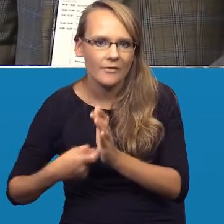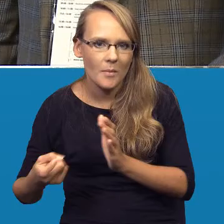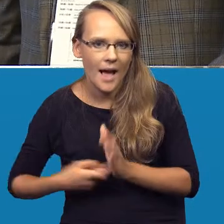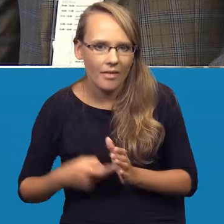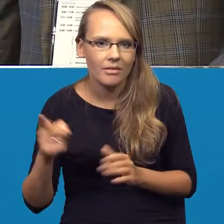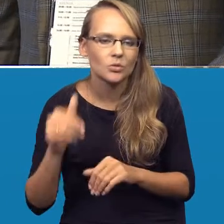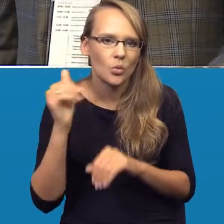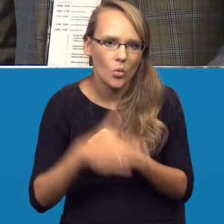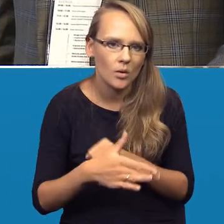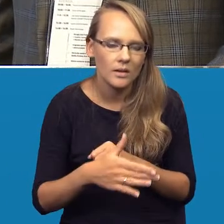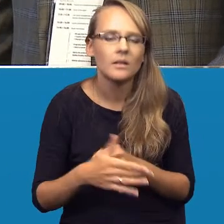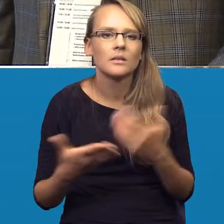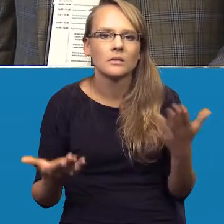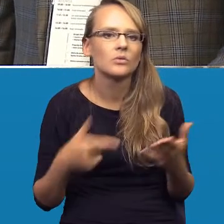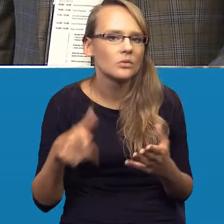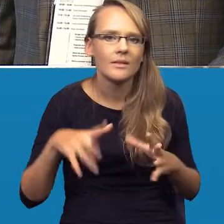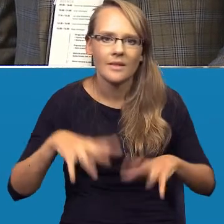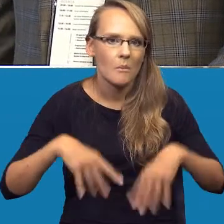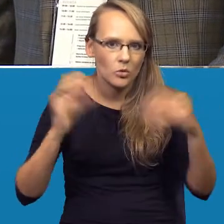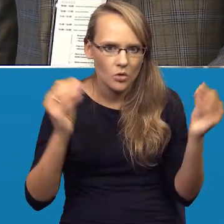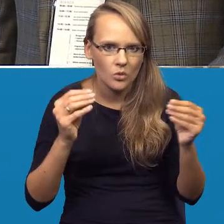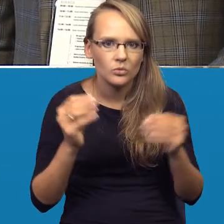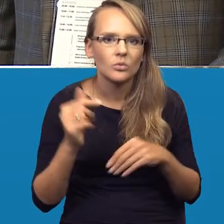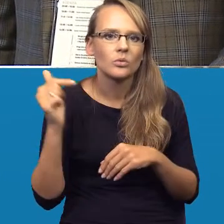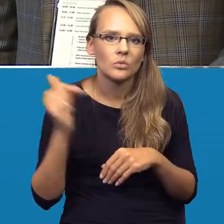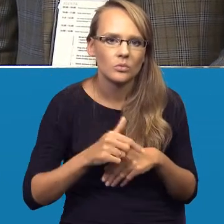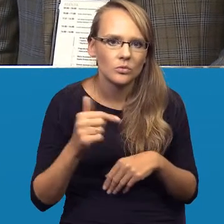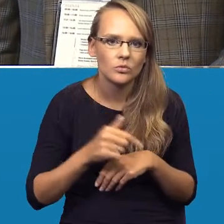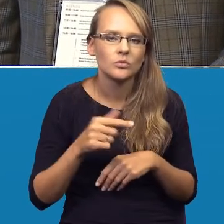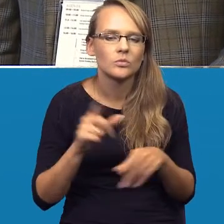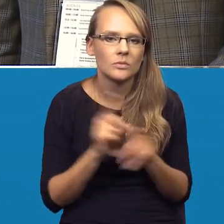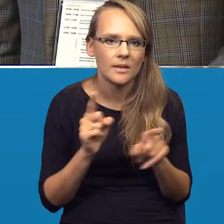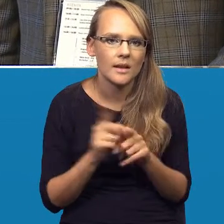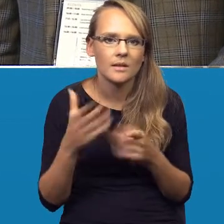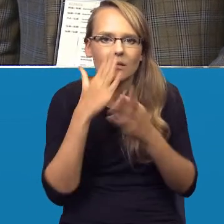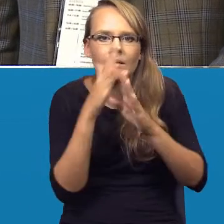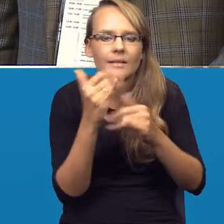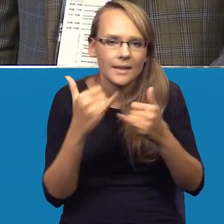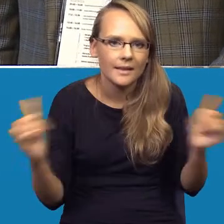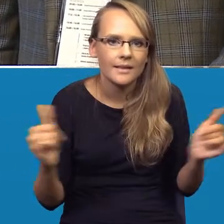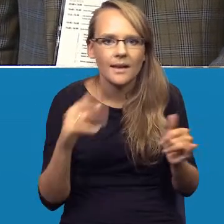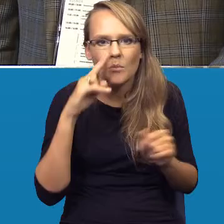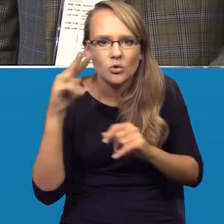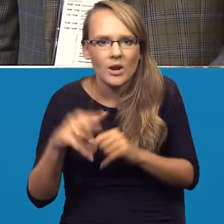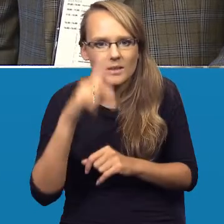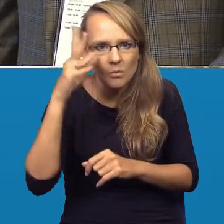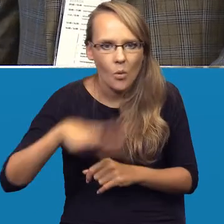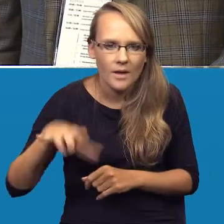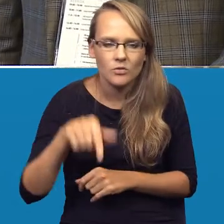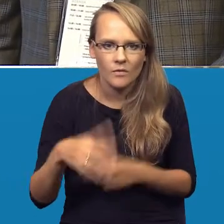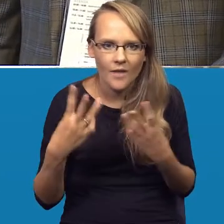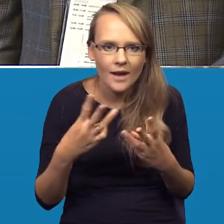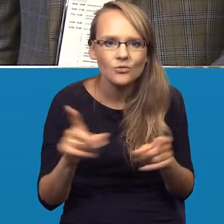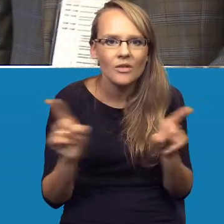narzucone i to już na samym początku. Będziemy musieli się odnieść do innych też aspektów i społecznych. To jest bardzo ważne i chciałem tutaj